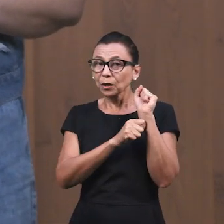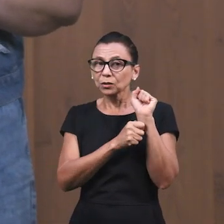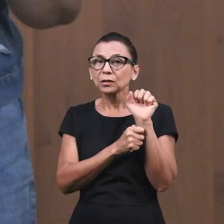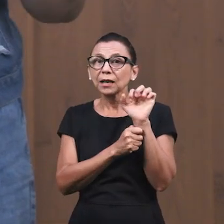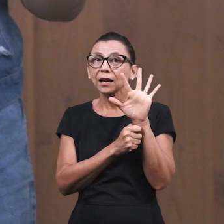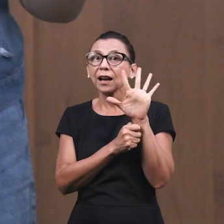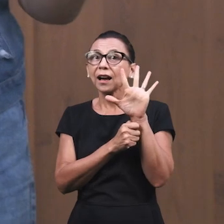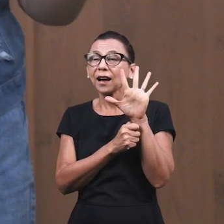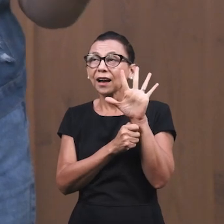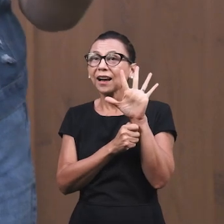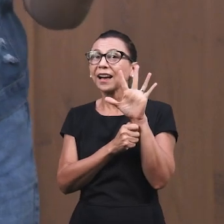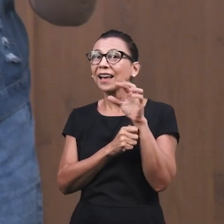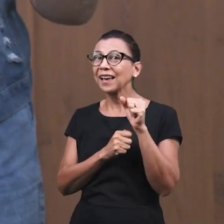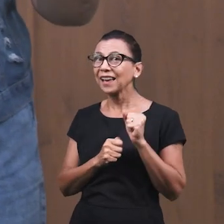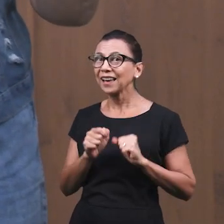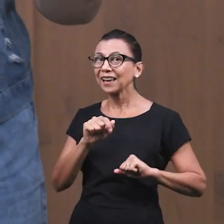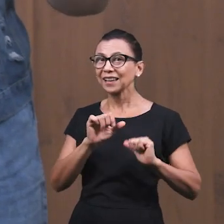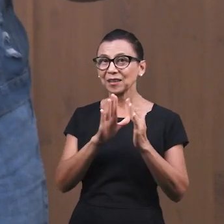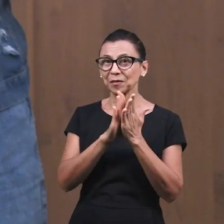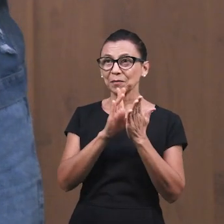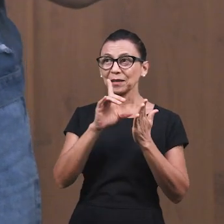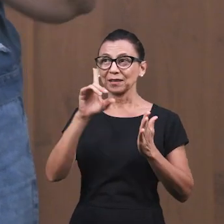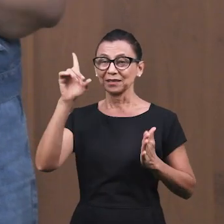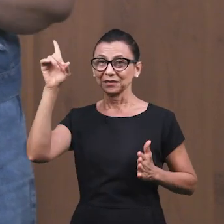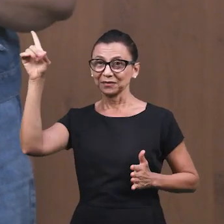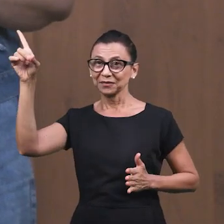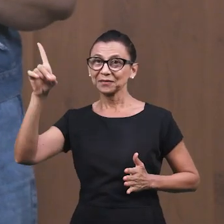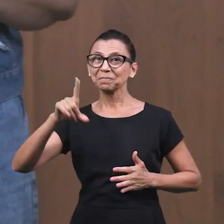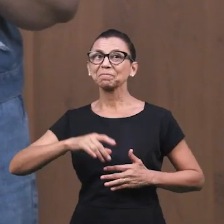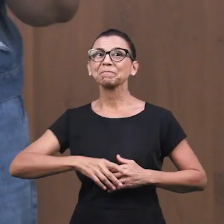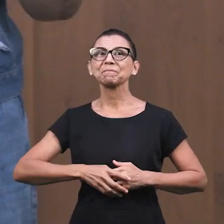secret, les mystères de la parole de Dieu.